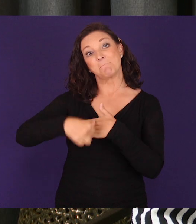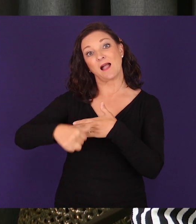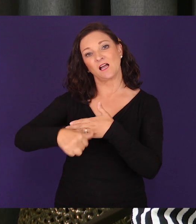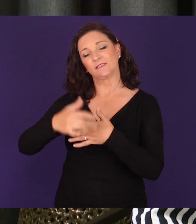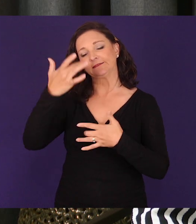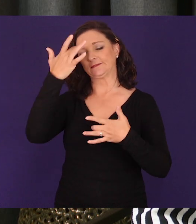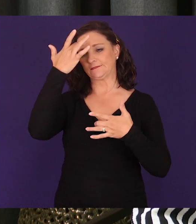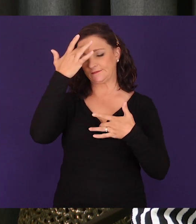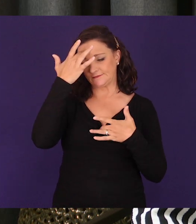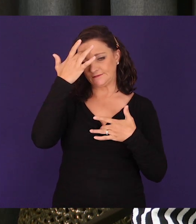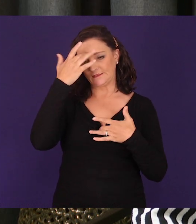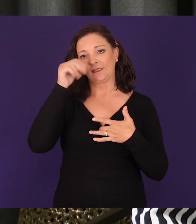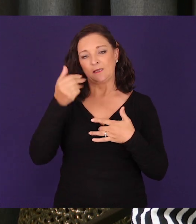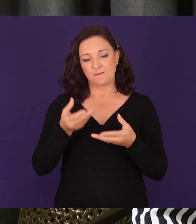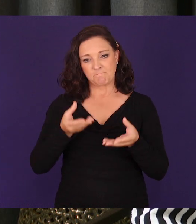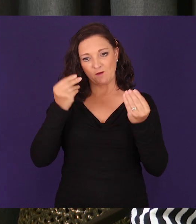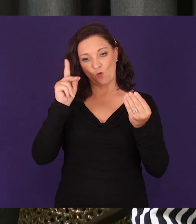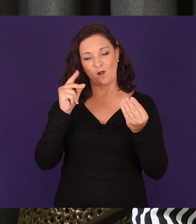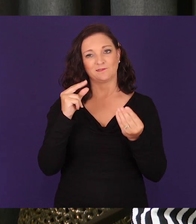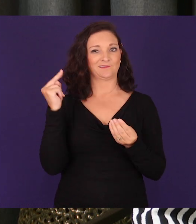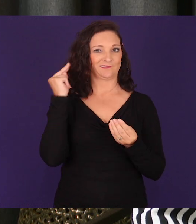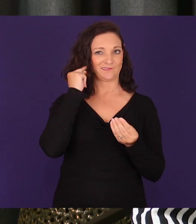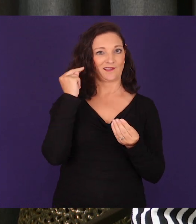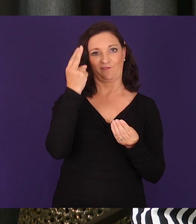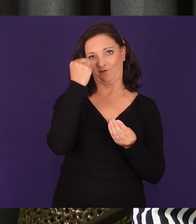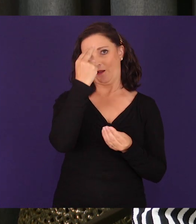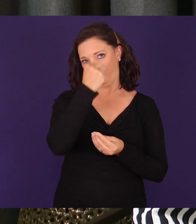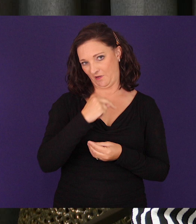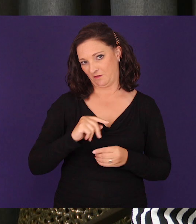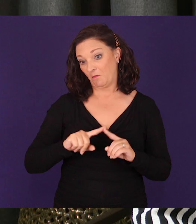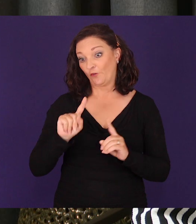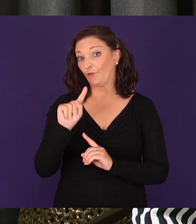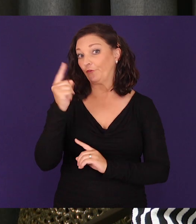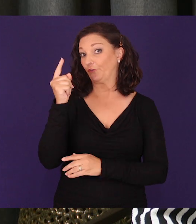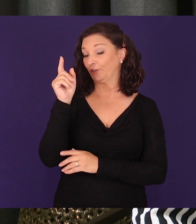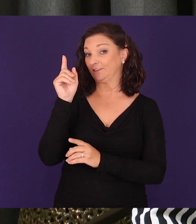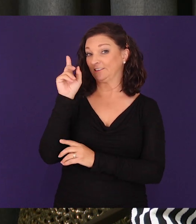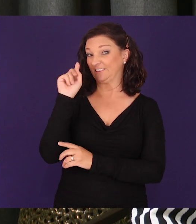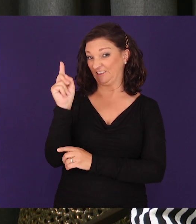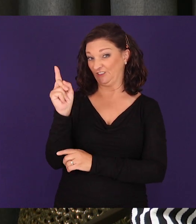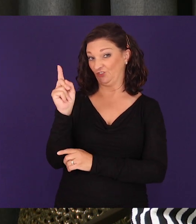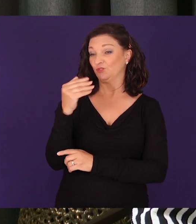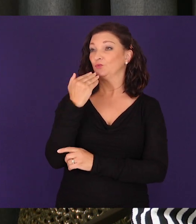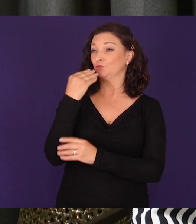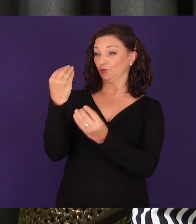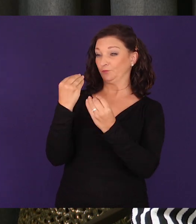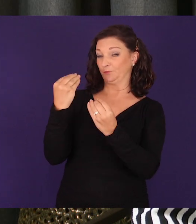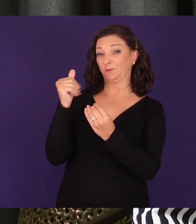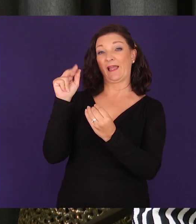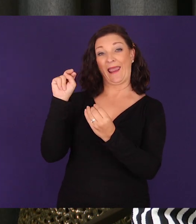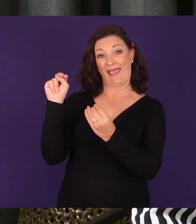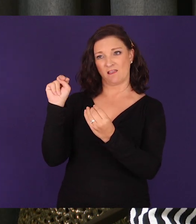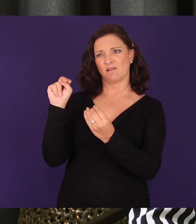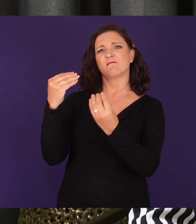geword en was sy uiteindelik blind en doof. Haar eerste onderwyseres was Anne Sullivan en sy het haar